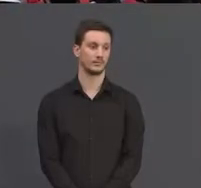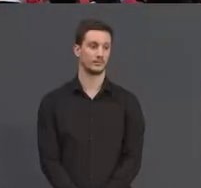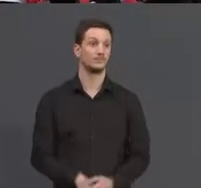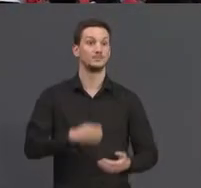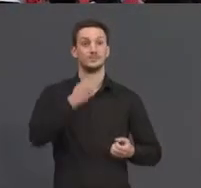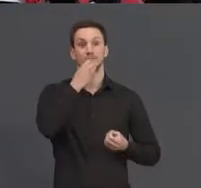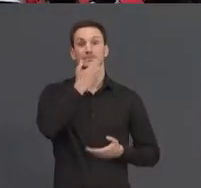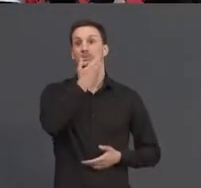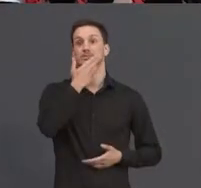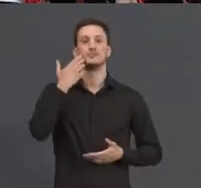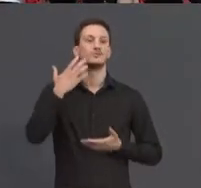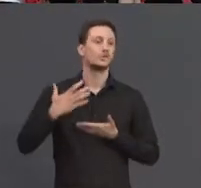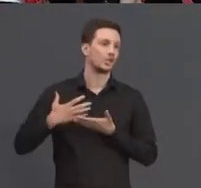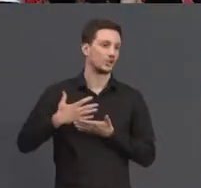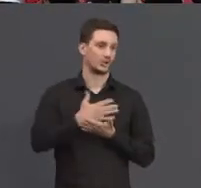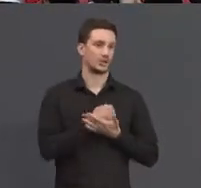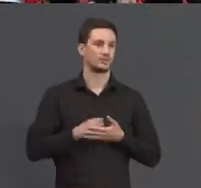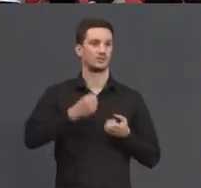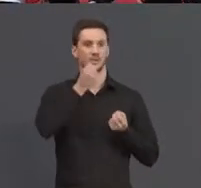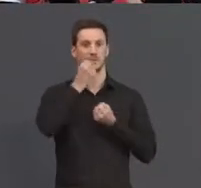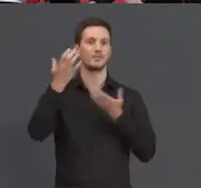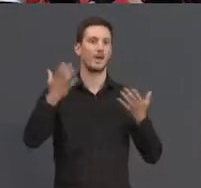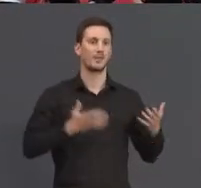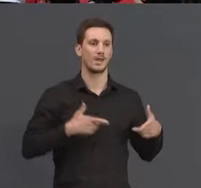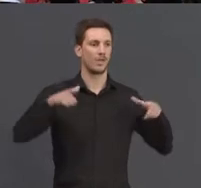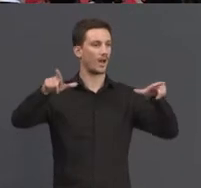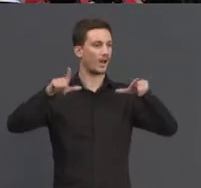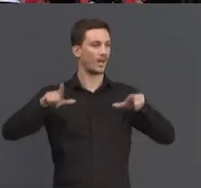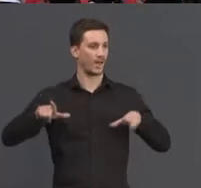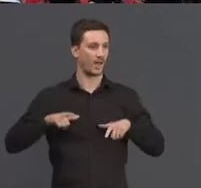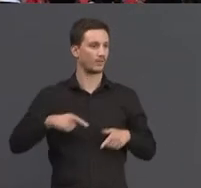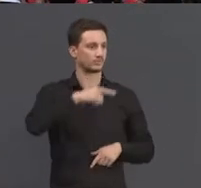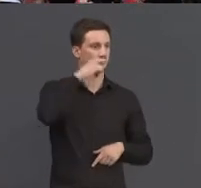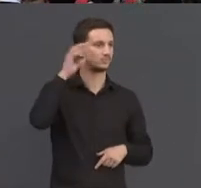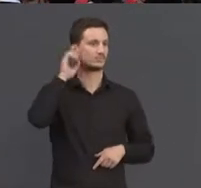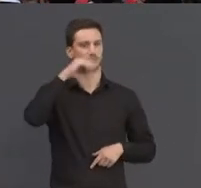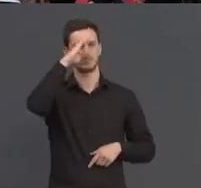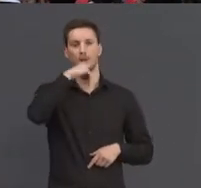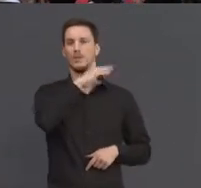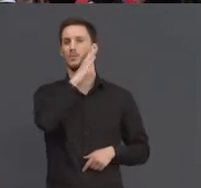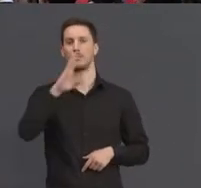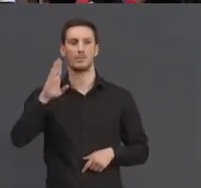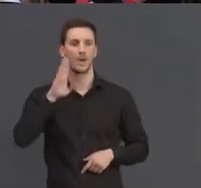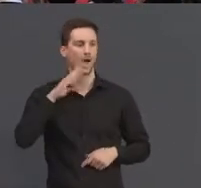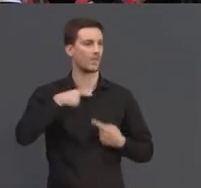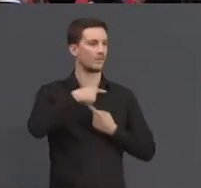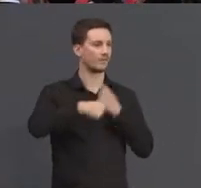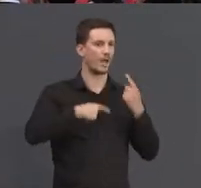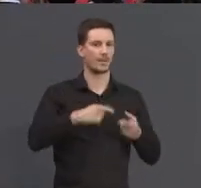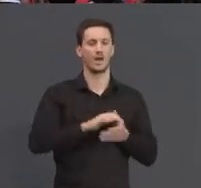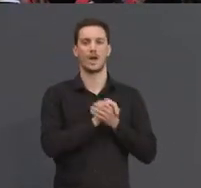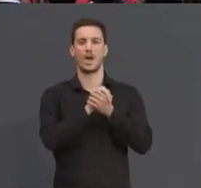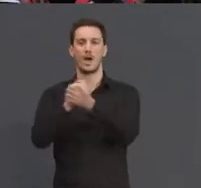Bon vespre a tothom. Benvinguts, graduats, graduades, pares, mares, familiars,